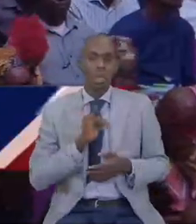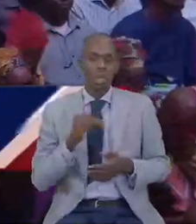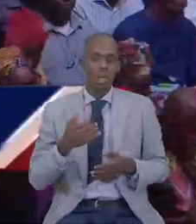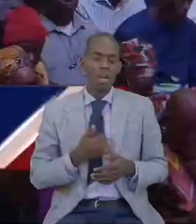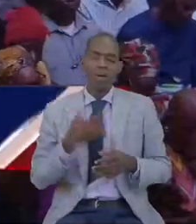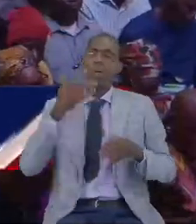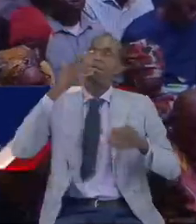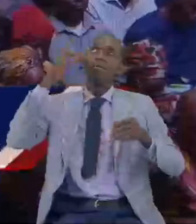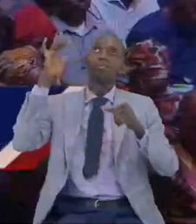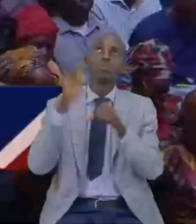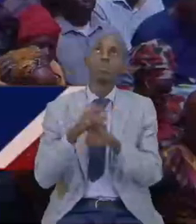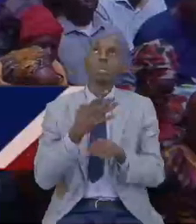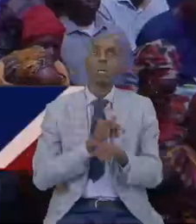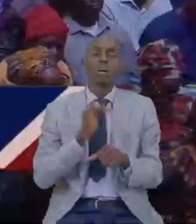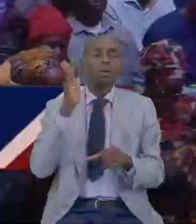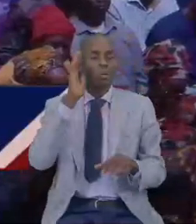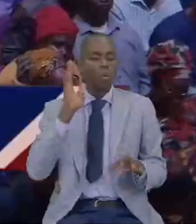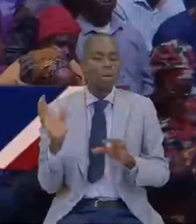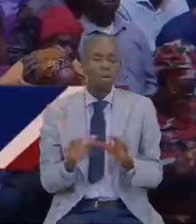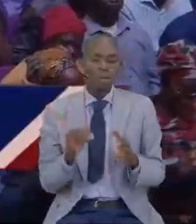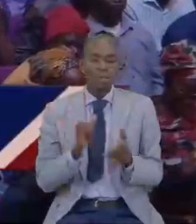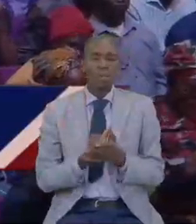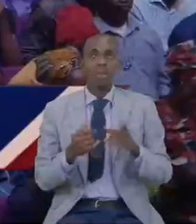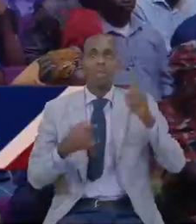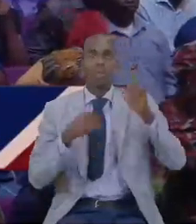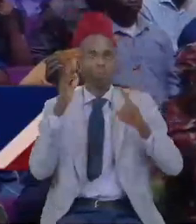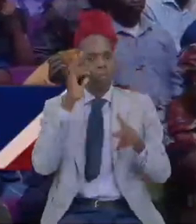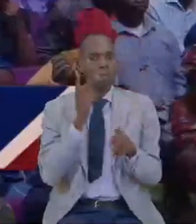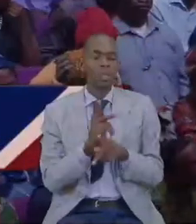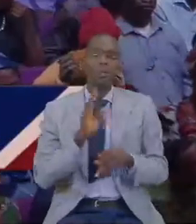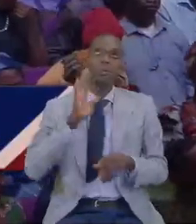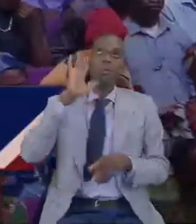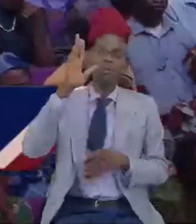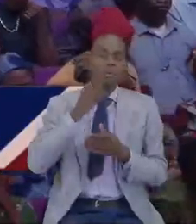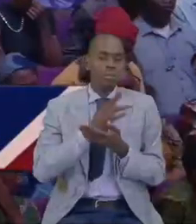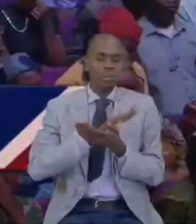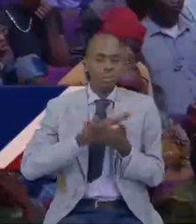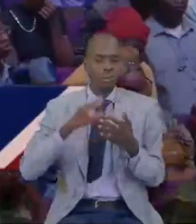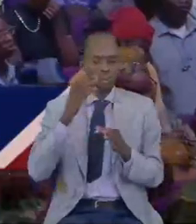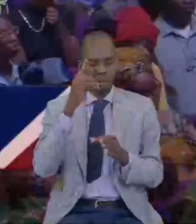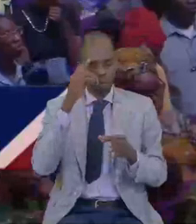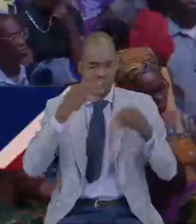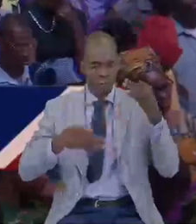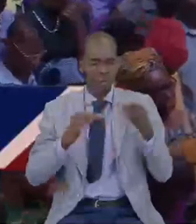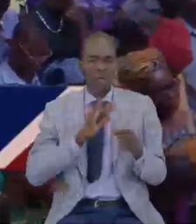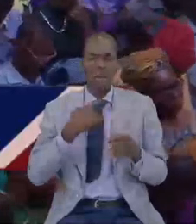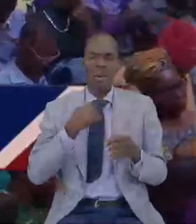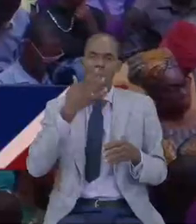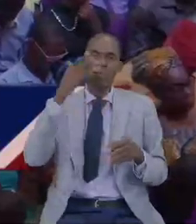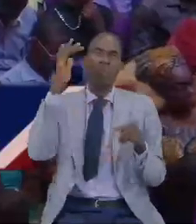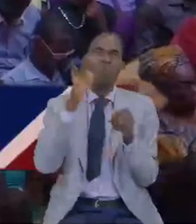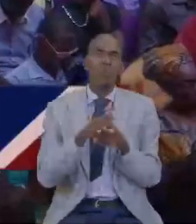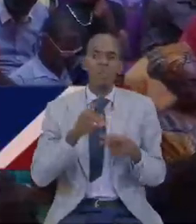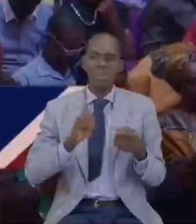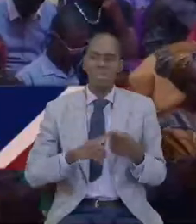Je jure et je le tiendrai, j'observerai d'observer les lois de ta justice. Je me suis